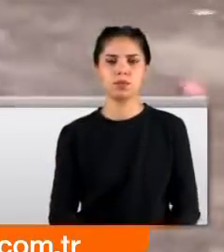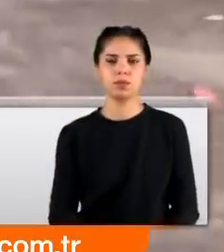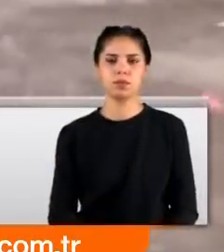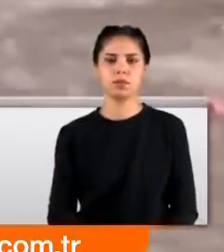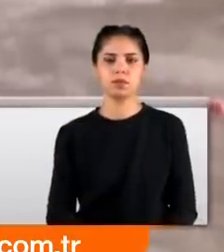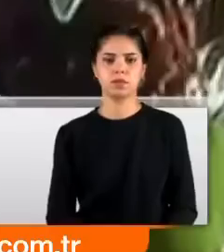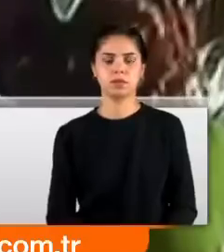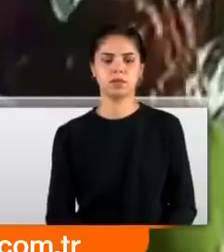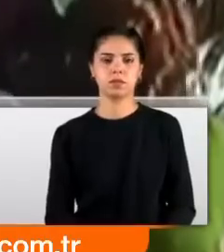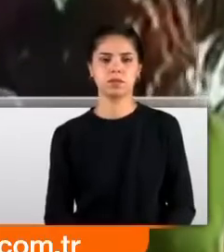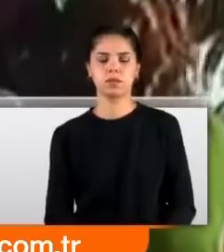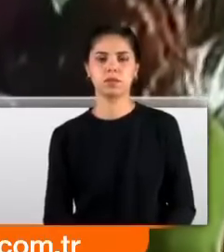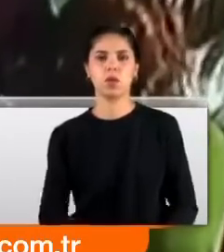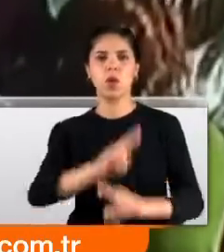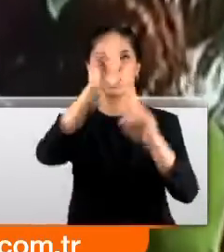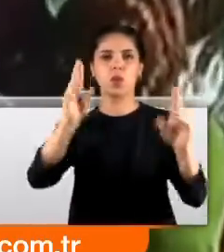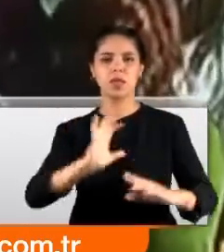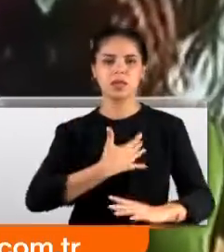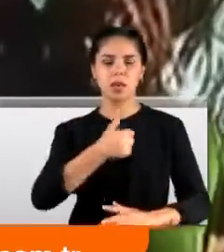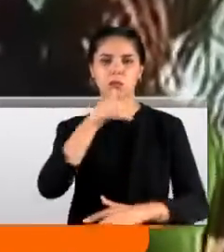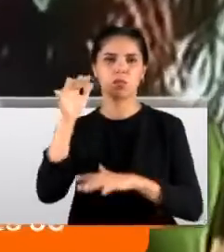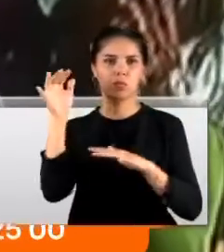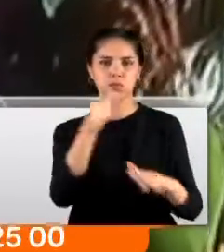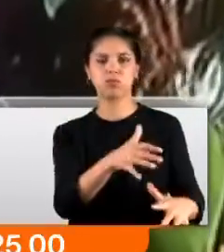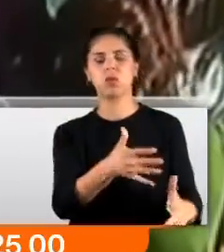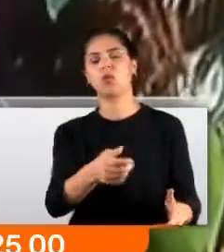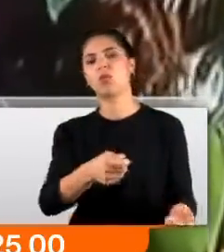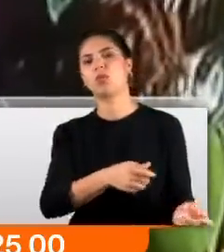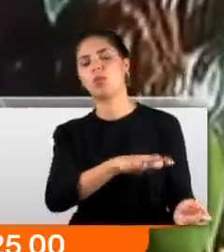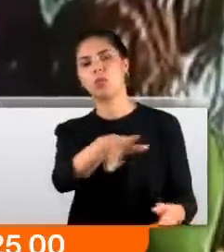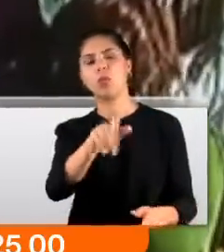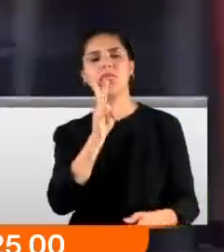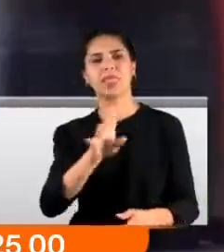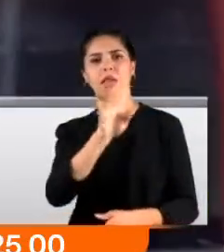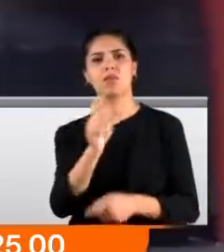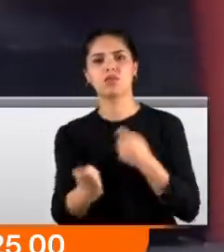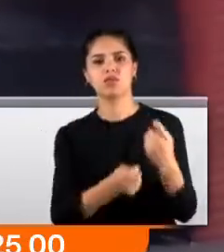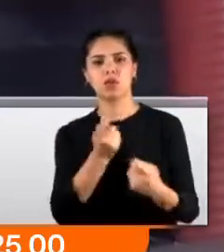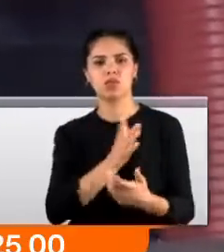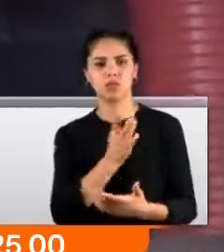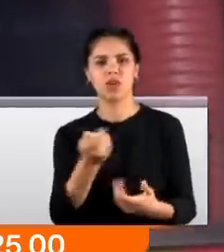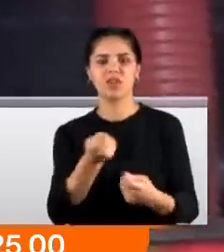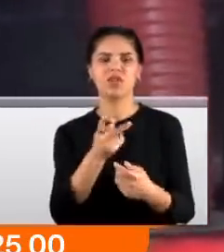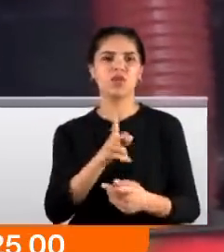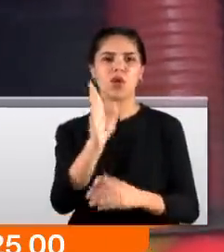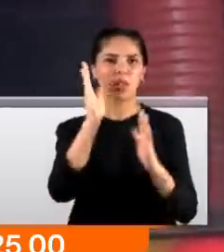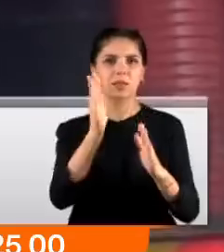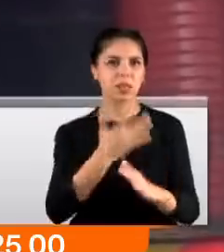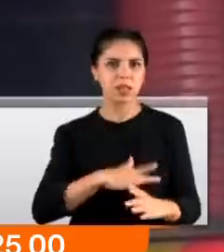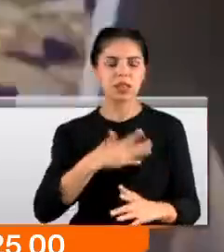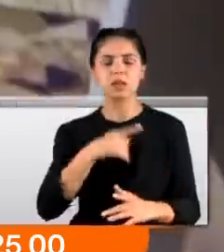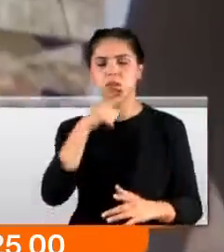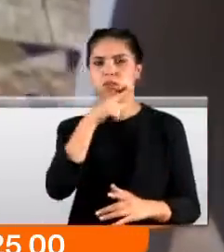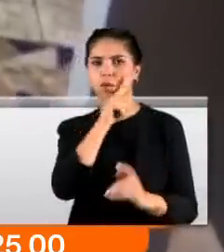Araçlar gömülmeye başladı. Esnaf dükkanlarına dolan suyu tahliye etmek için uzun süre mücadele etti. İşe gitmek için yola koyulanlar zor